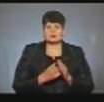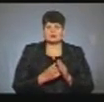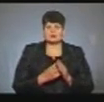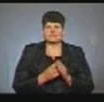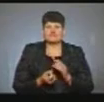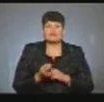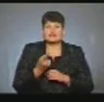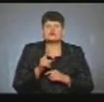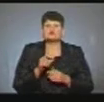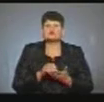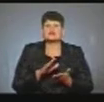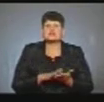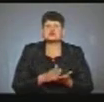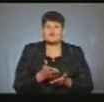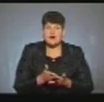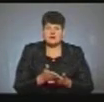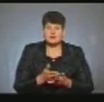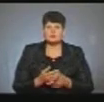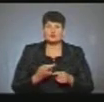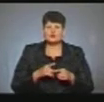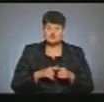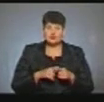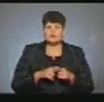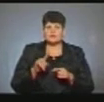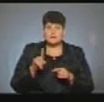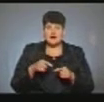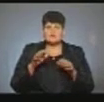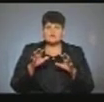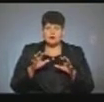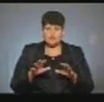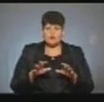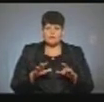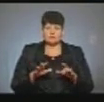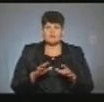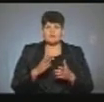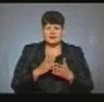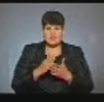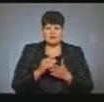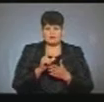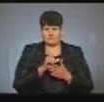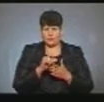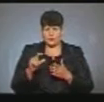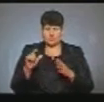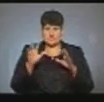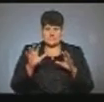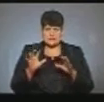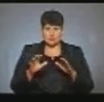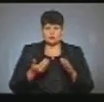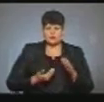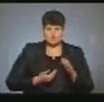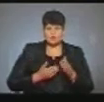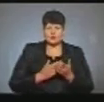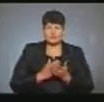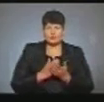зареєстрували? Розробили, зареєстрували? Тому що до цього спонукав закон. Саме в перехідних і прикінцевих положеннях закону про